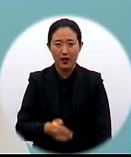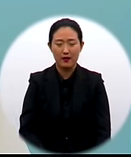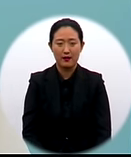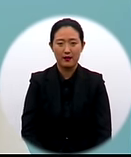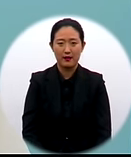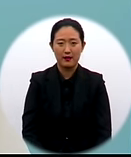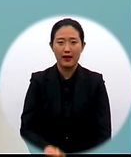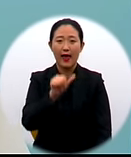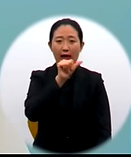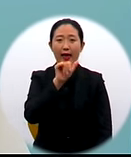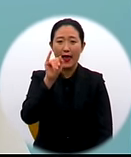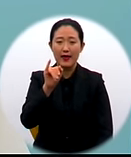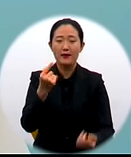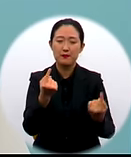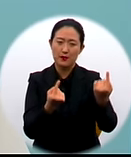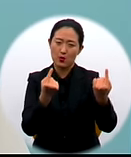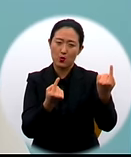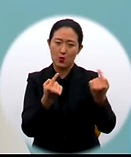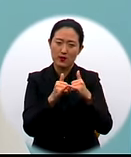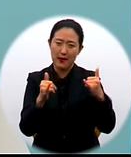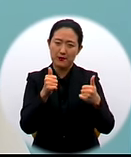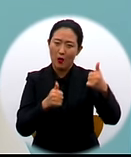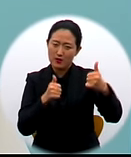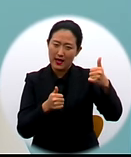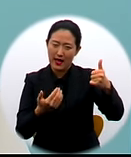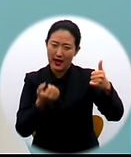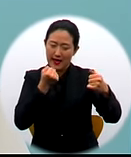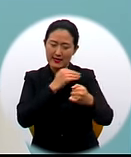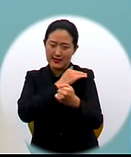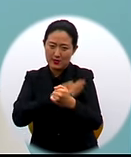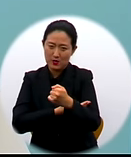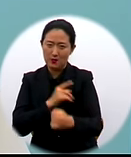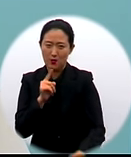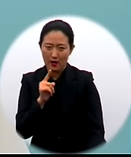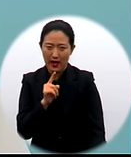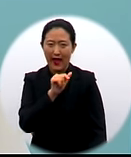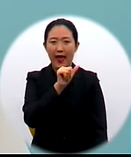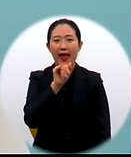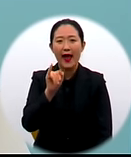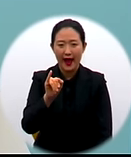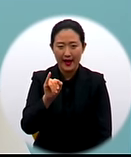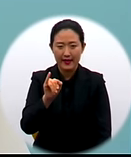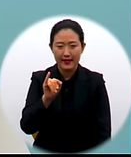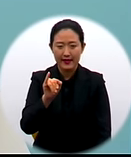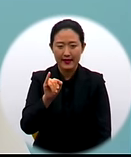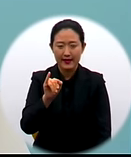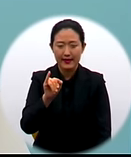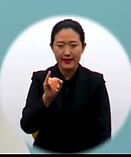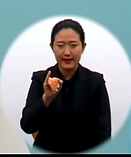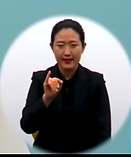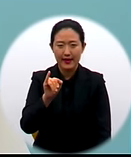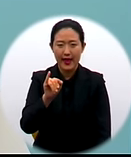학습할 수 있어요. 그러면 이 AI와 비교했을 때 인간이 가져야 될 경쟁력은 뭐냐? 흔히 이야기하는 용어로